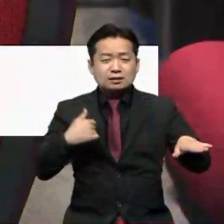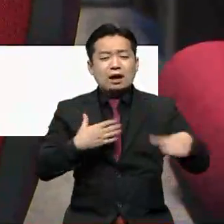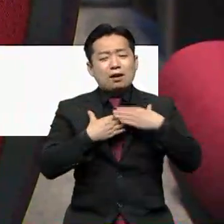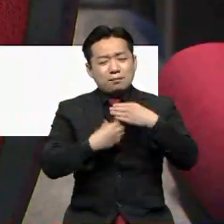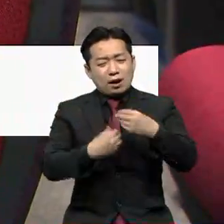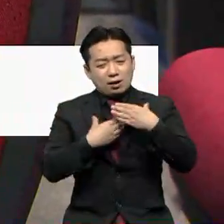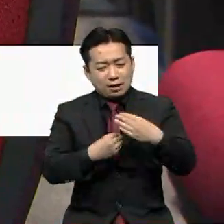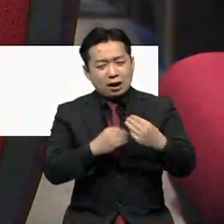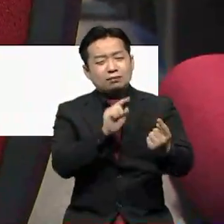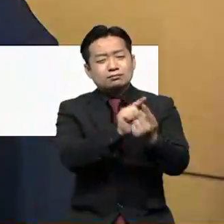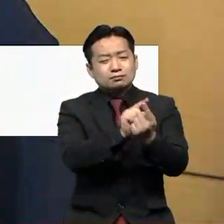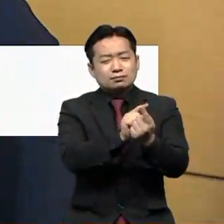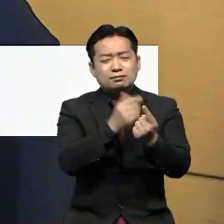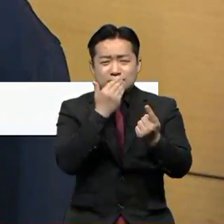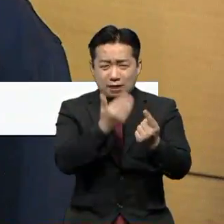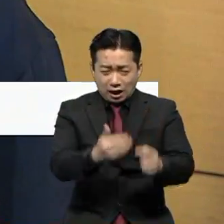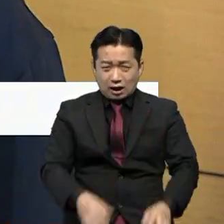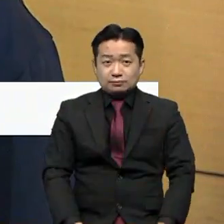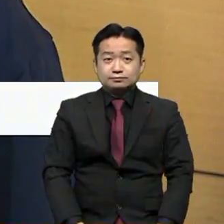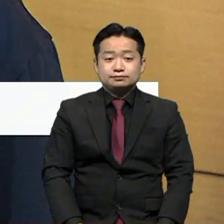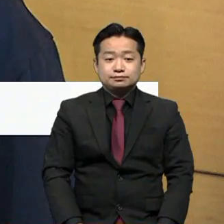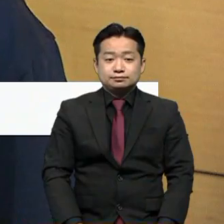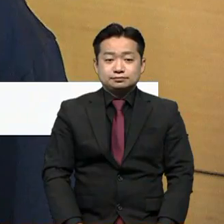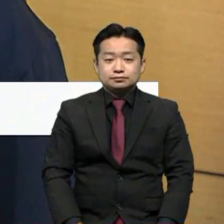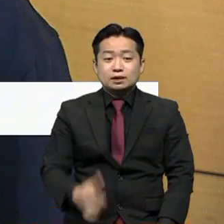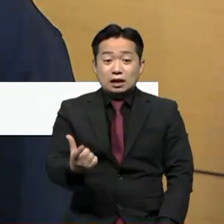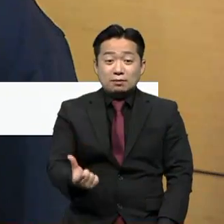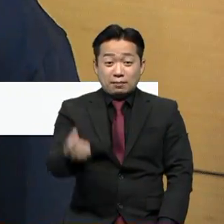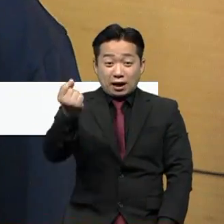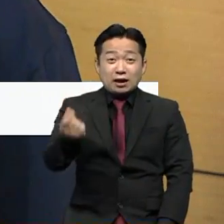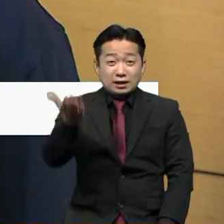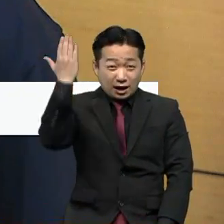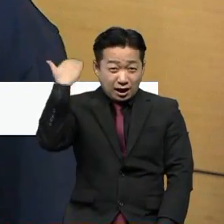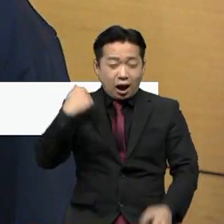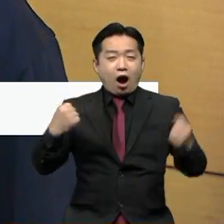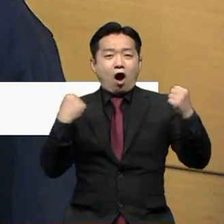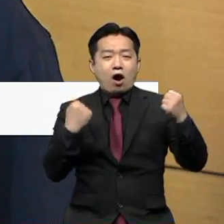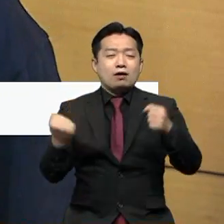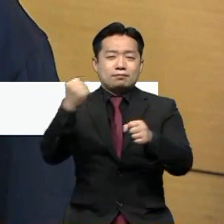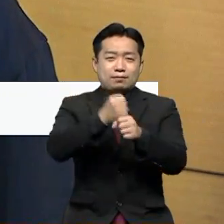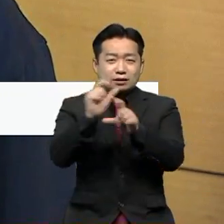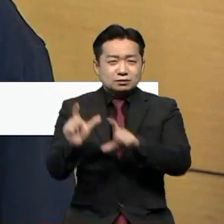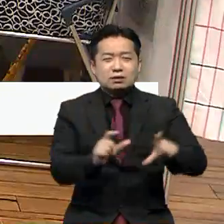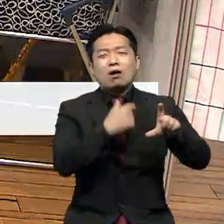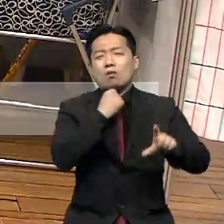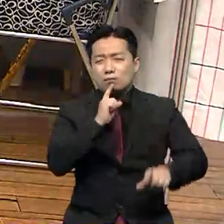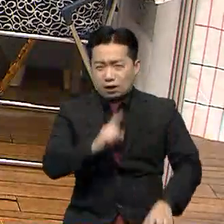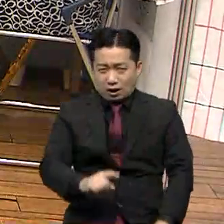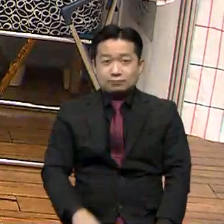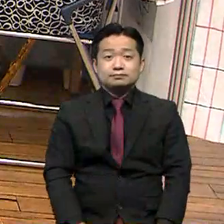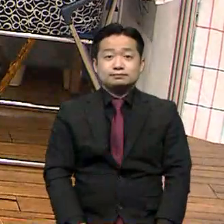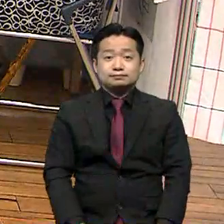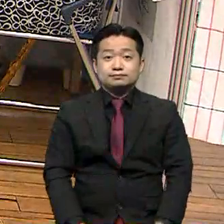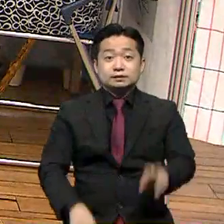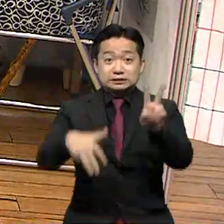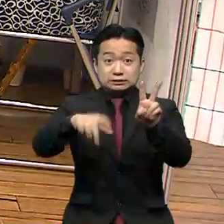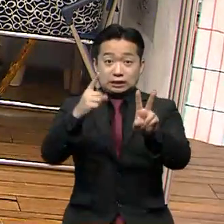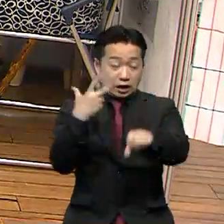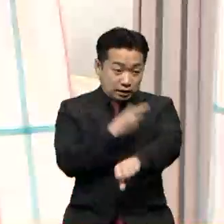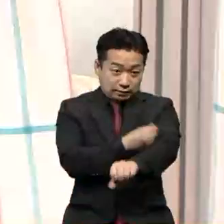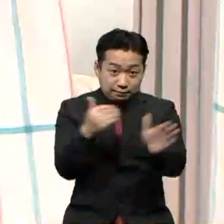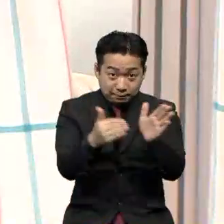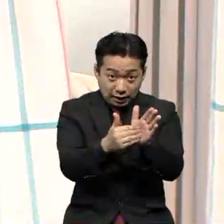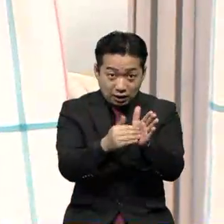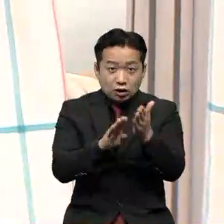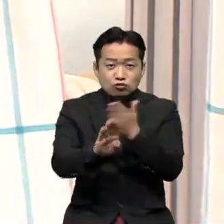편하게 조금 대할 수 있을 것 같아요. 빨리 예전에 건강했던 일상으로 돌아갔으면 좋겠습니다. 2차 접종까지